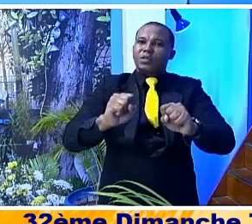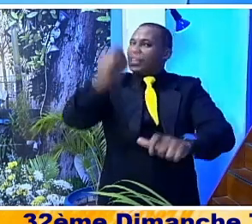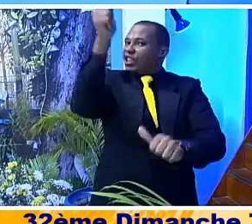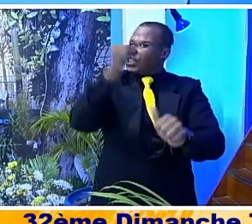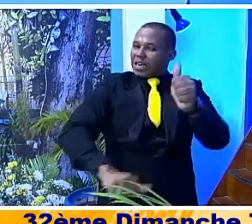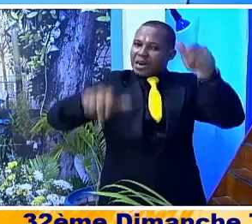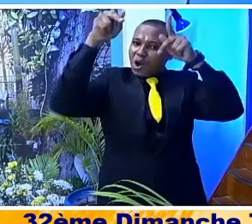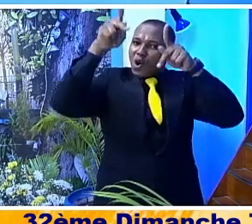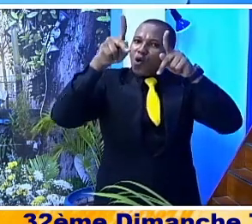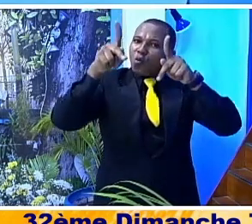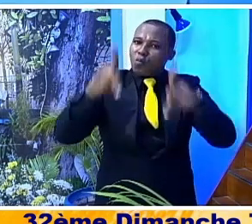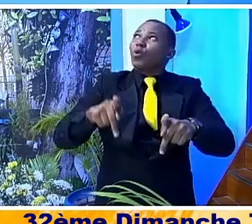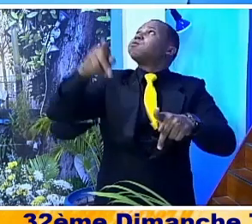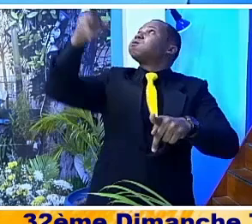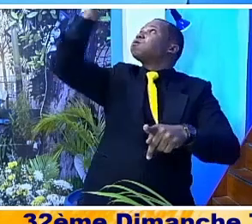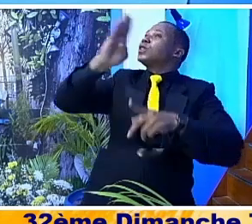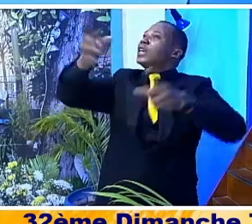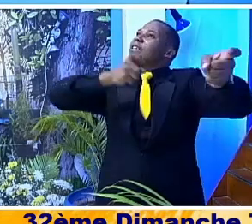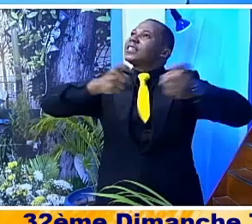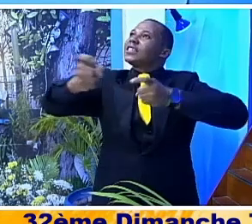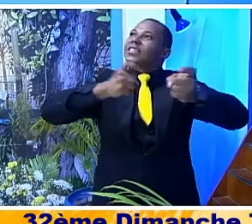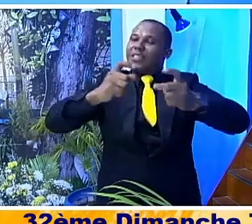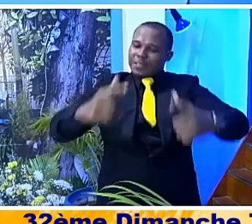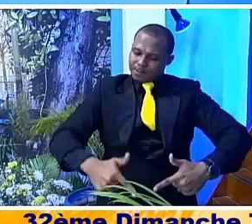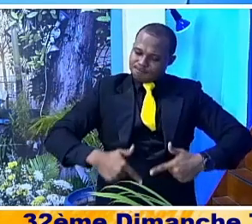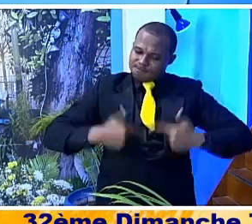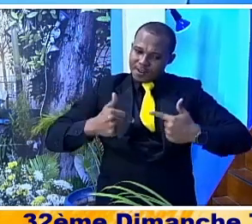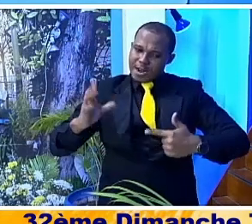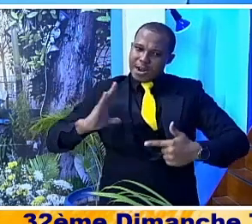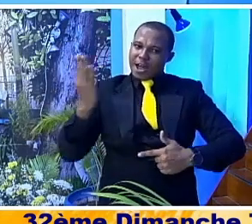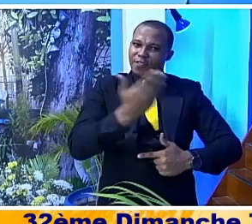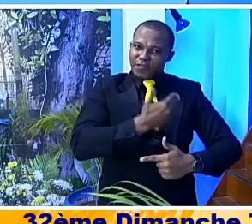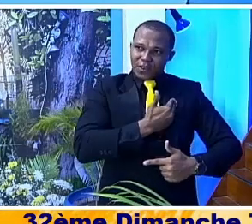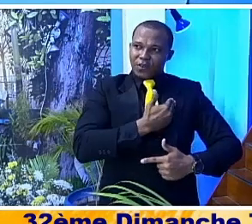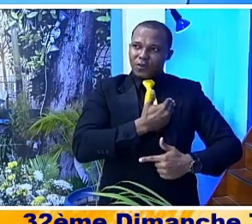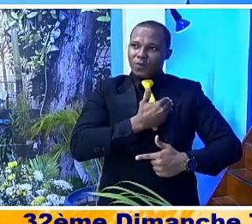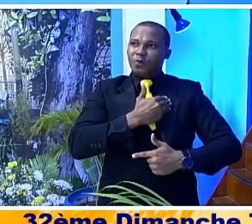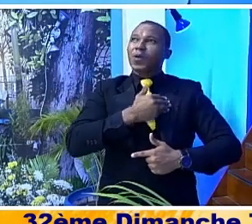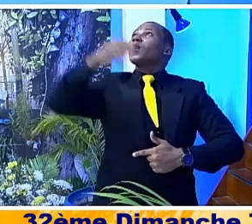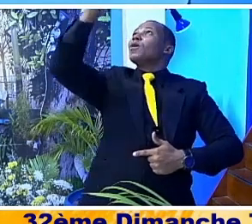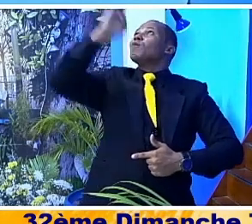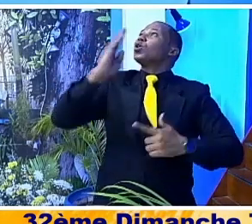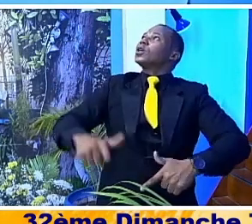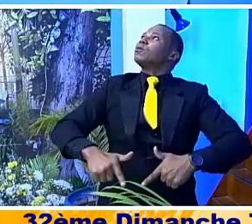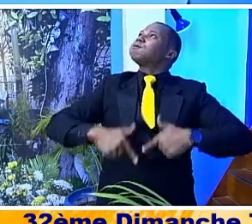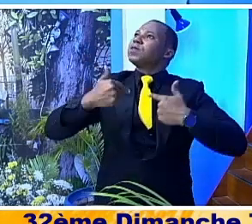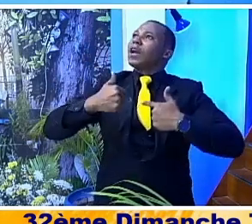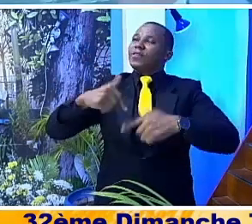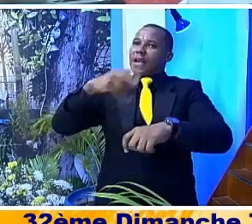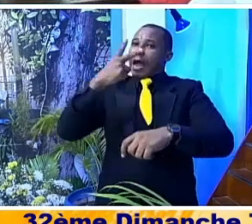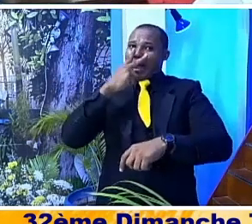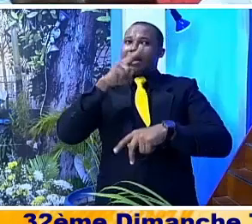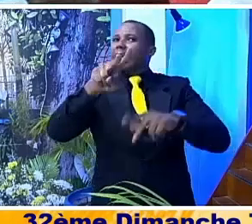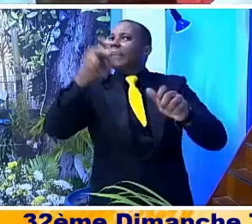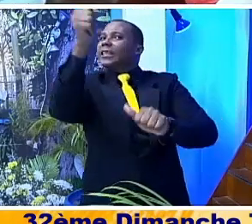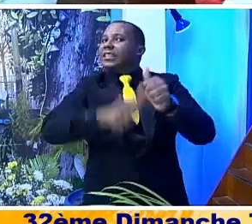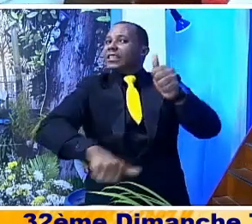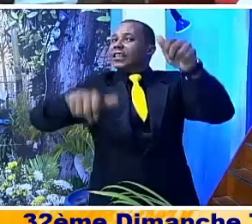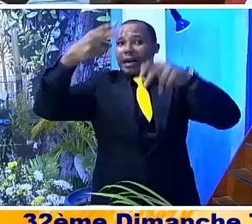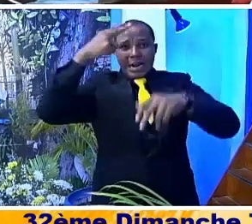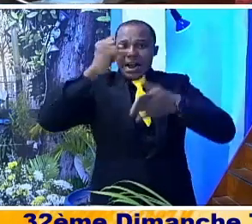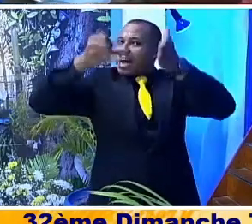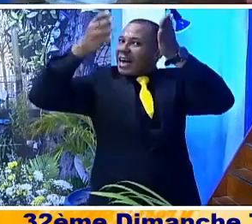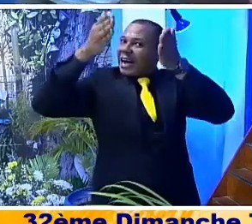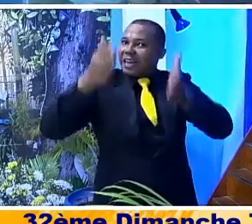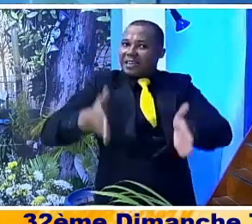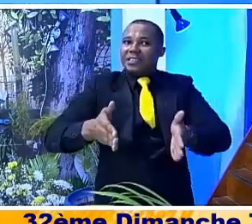qui là, nous quittons bon Dieu, dirigeons la vie nous et vivons nos esprits de solidarité. Que mon Dieu la vie, hein, vous les yeux sur chaque Haïtien. Que vous